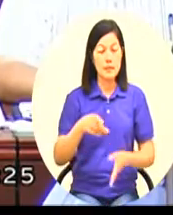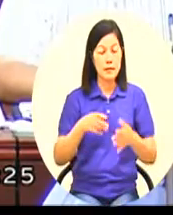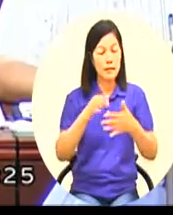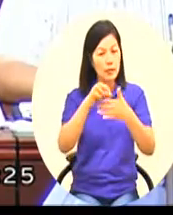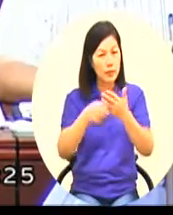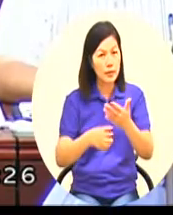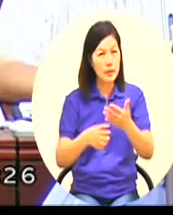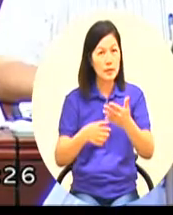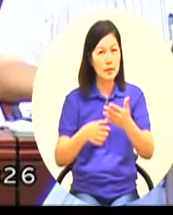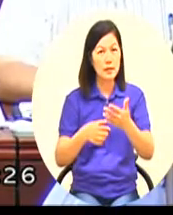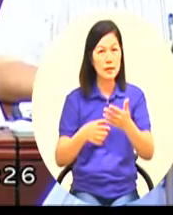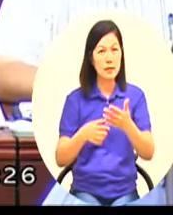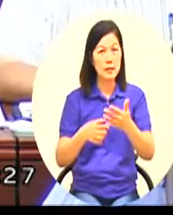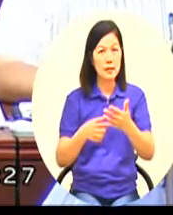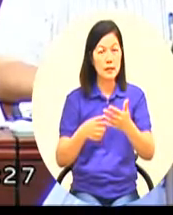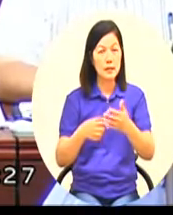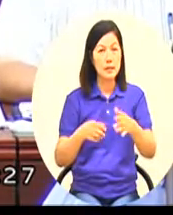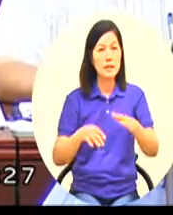整个成本